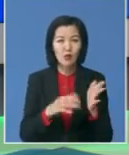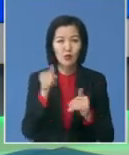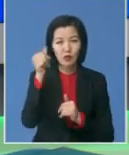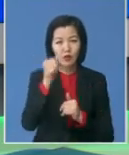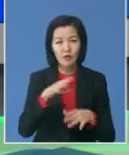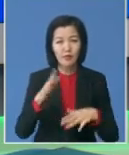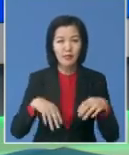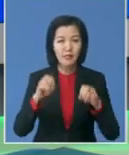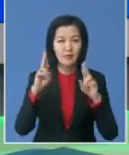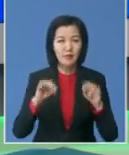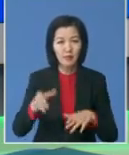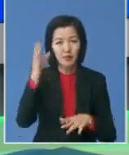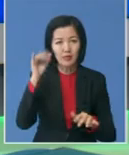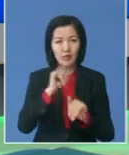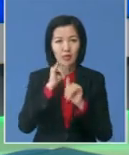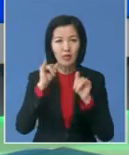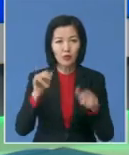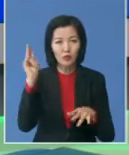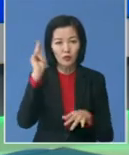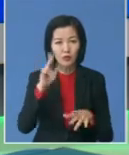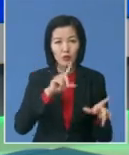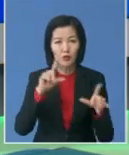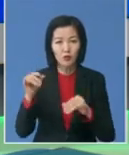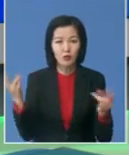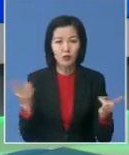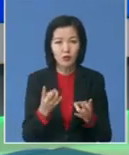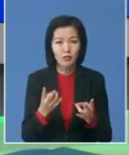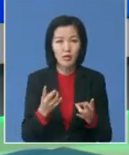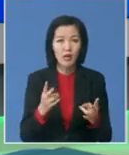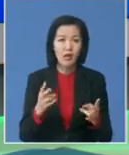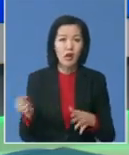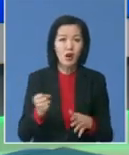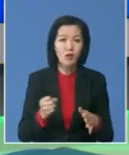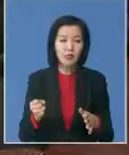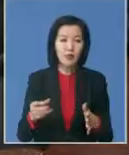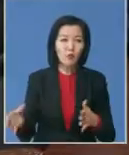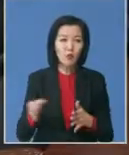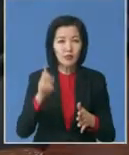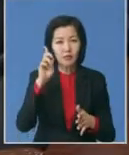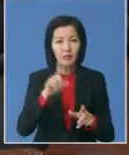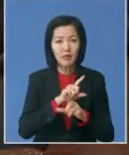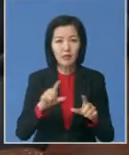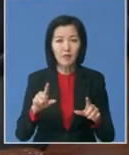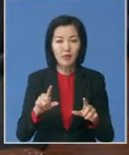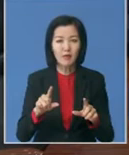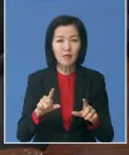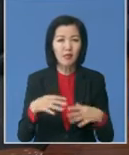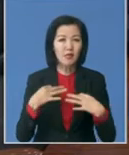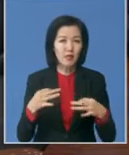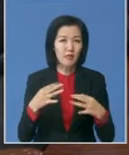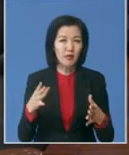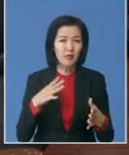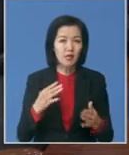арттыру мақсатында даярлау курсына жіберілуі тиіс. Алайда кей аудандар мен облыстағы мемлекеттік мекемелер бұл мәселені қаперден тыс